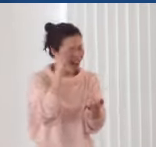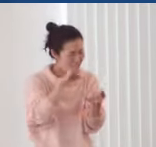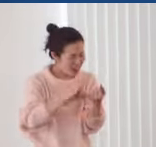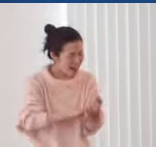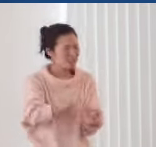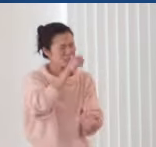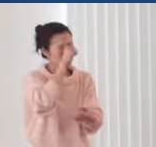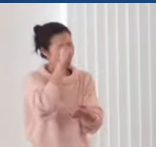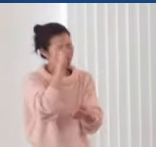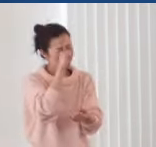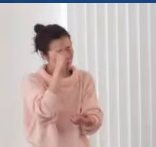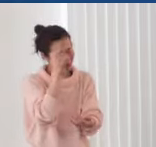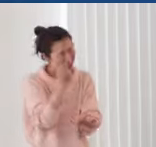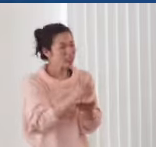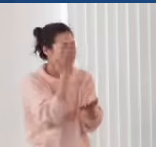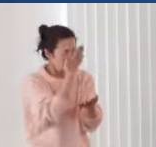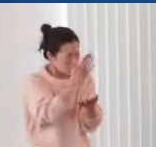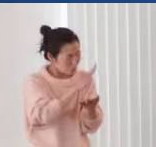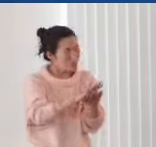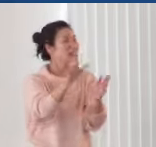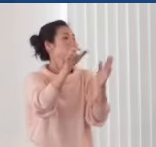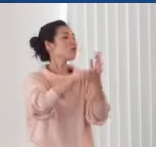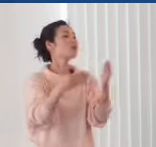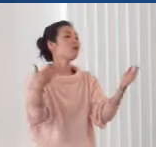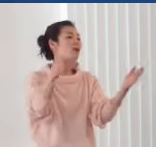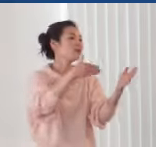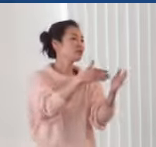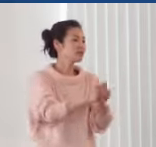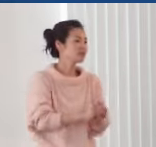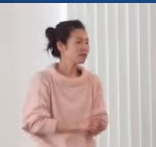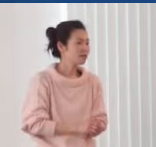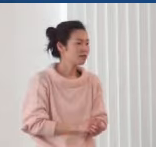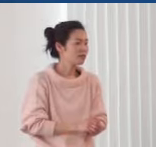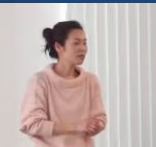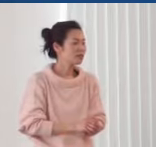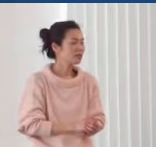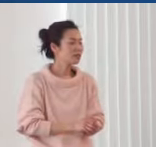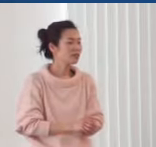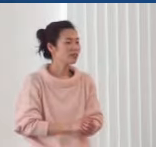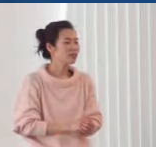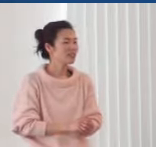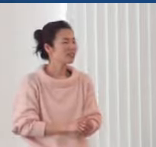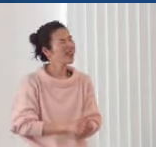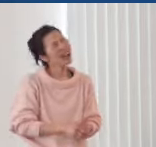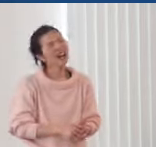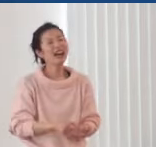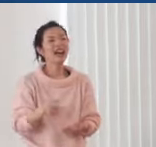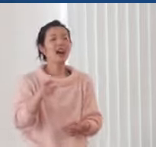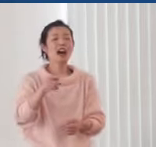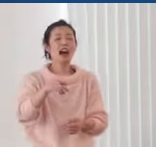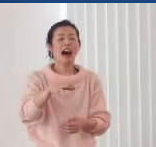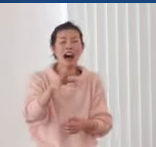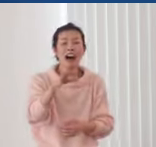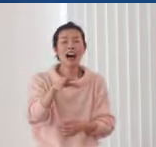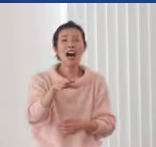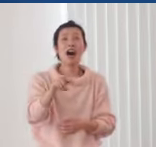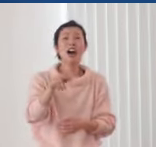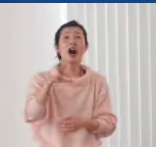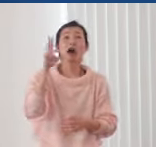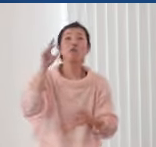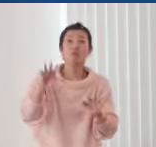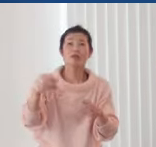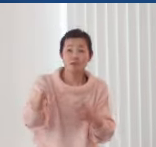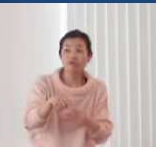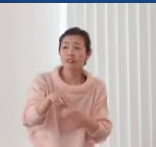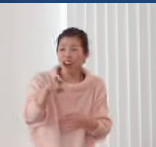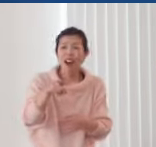ただなんとなく世が終わるとか、もう最悪のタイミングでこの世界が終わるということは逆に言えばない